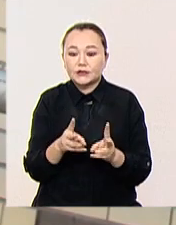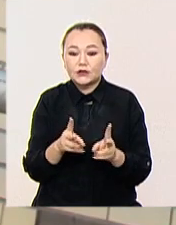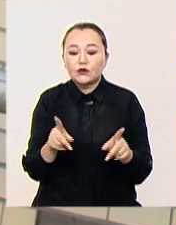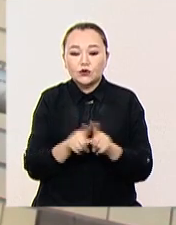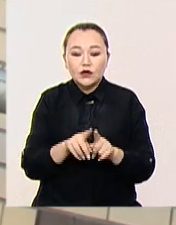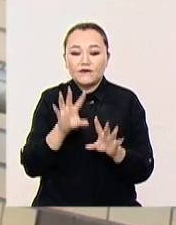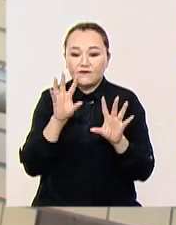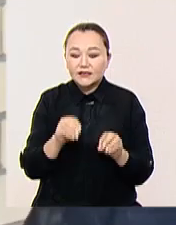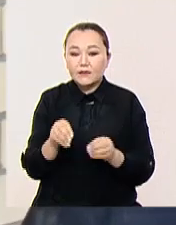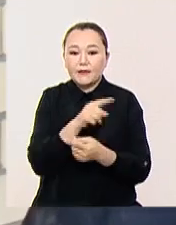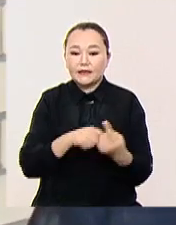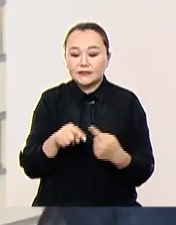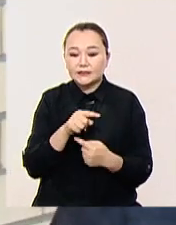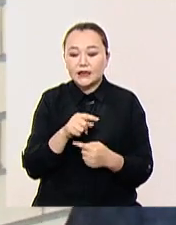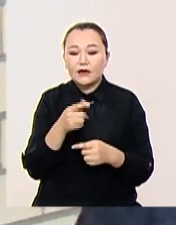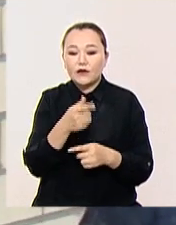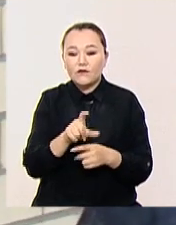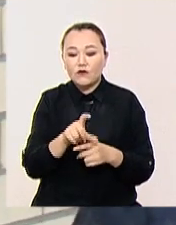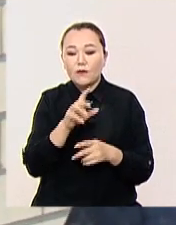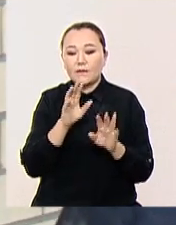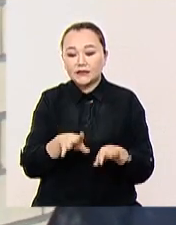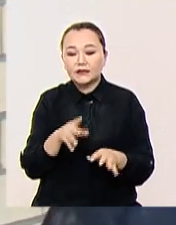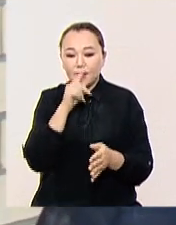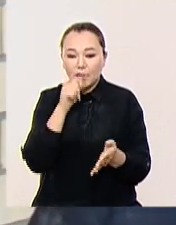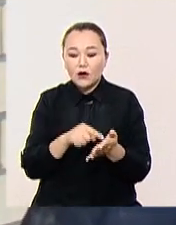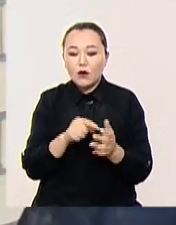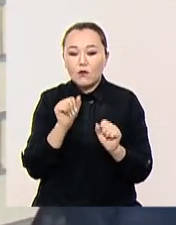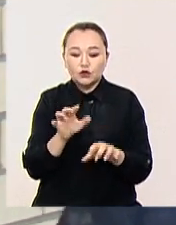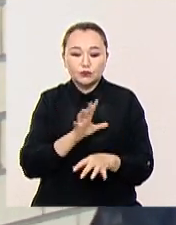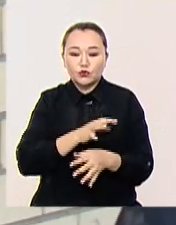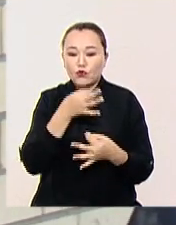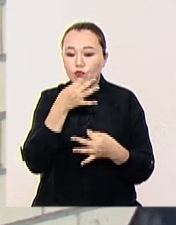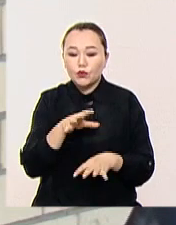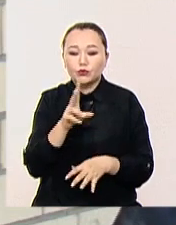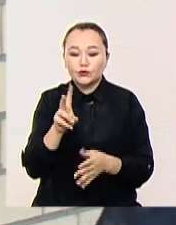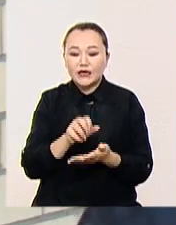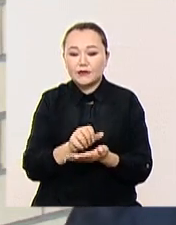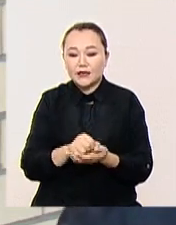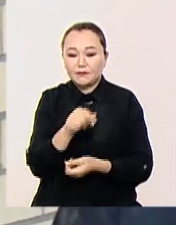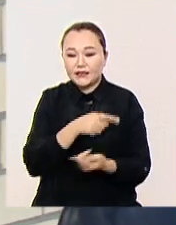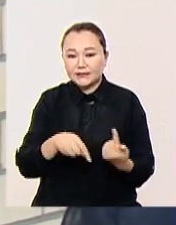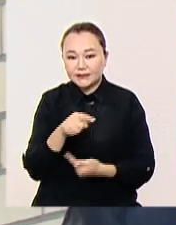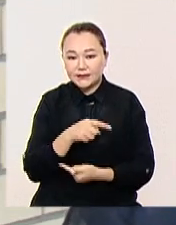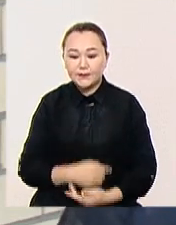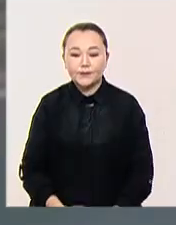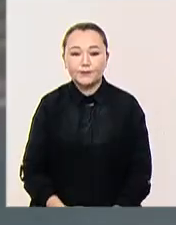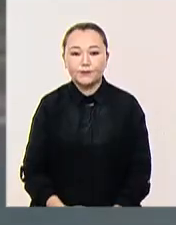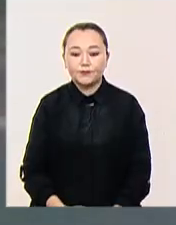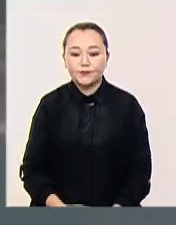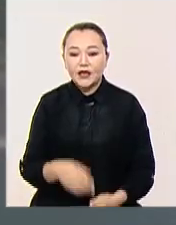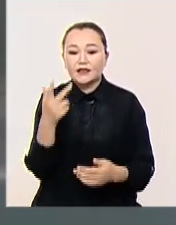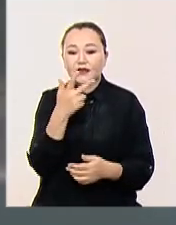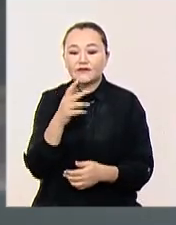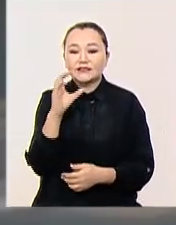что весь бизнес за город, на его месте как бы могли бы оказаться... Любой, кто занимается бизнесом.